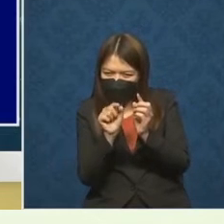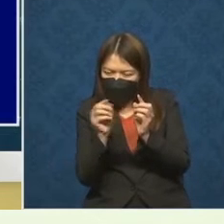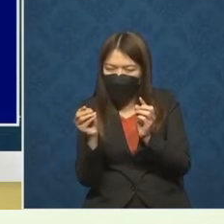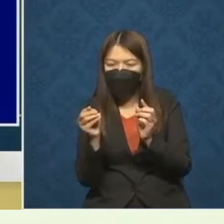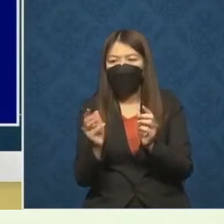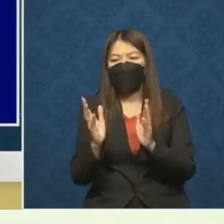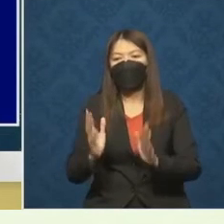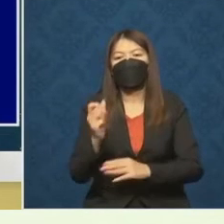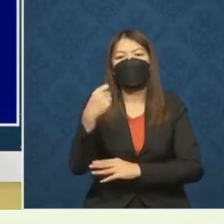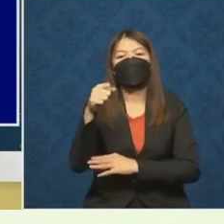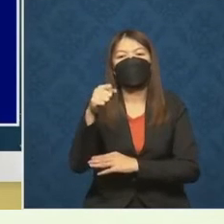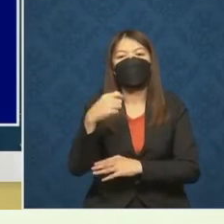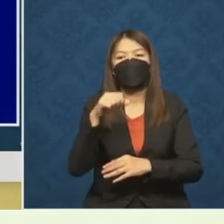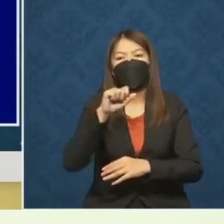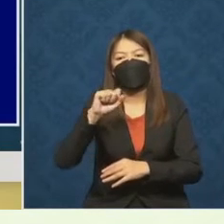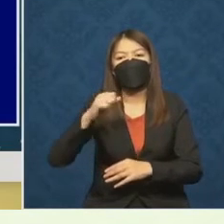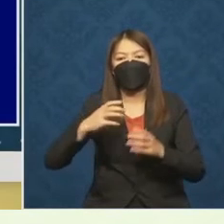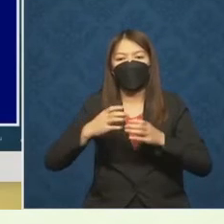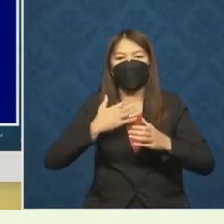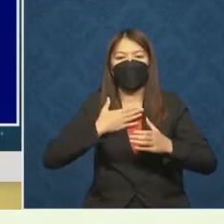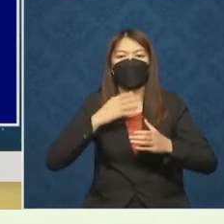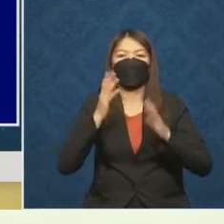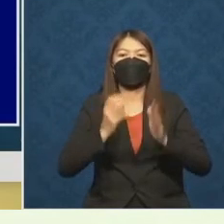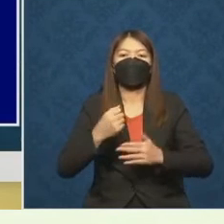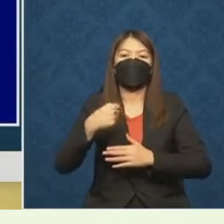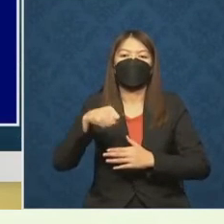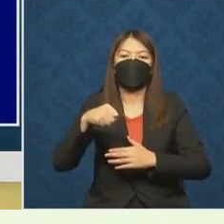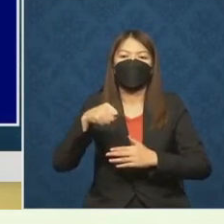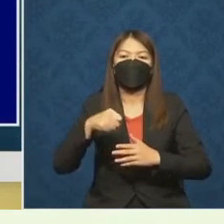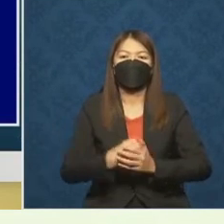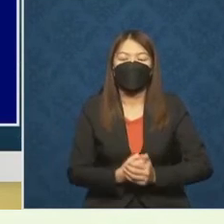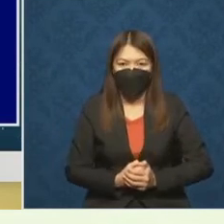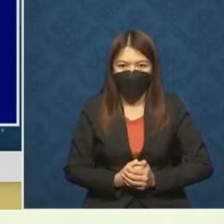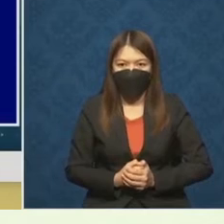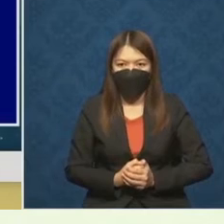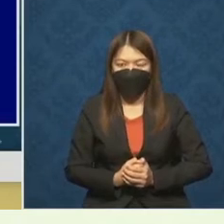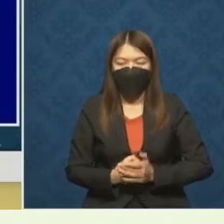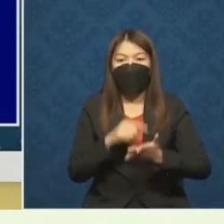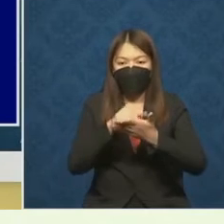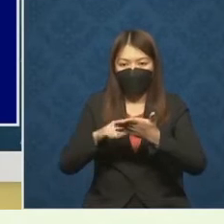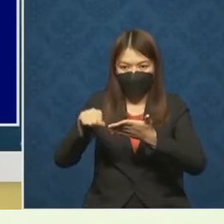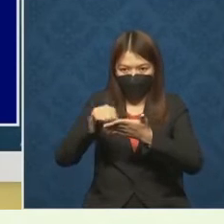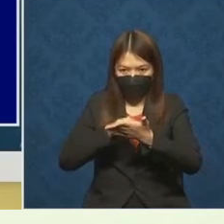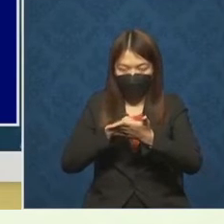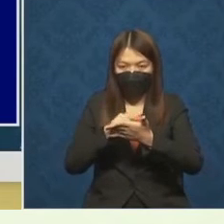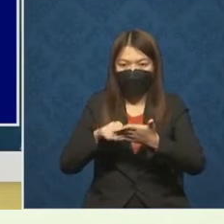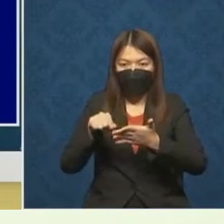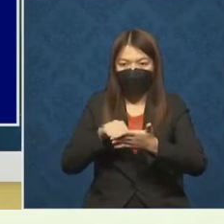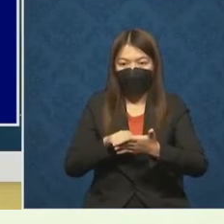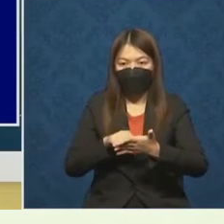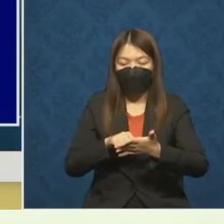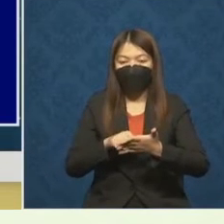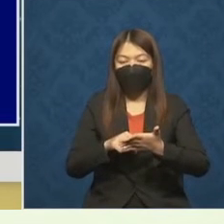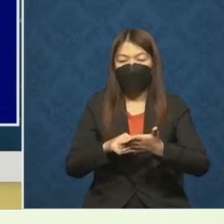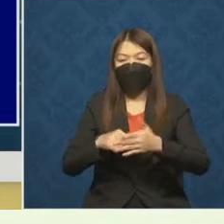ค่10คนเท่านั้นเองนะครับนะแต่หลังการเลือกตั้งเมื่อเราเข้าสภาแล้วนะครับก็มีการเลือกตั้งซ่